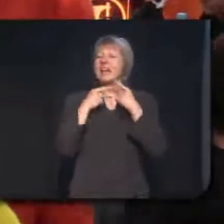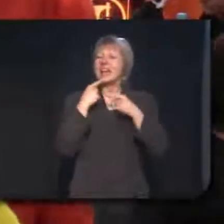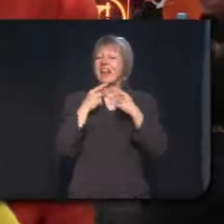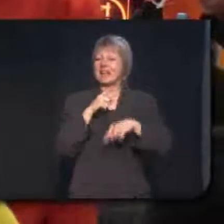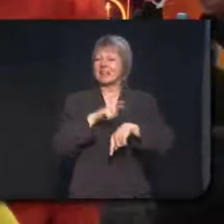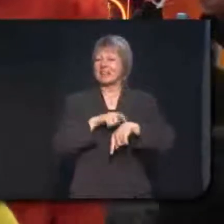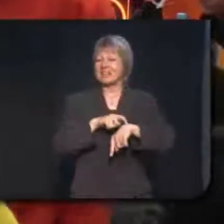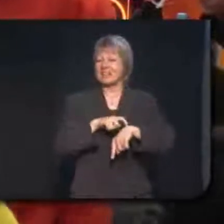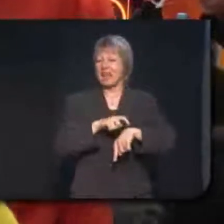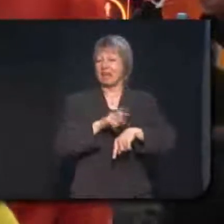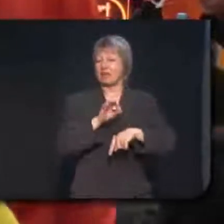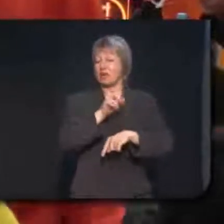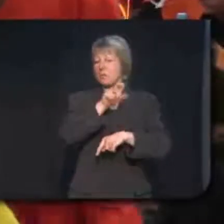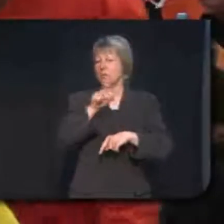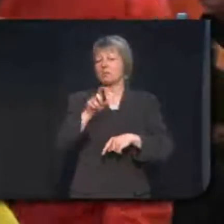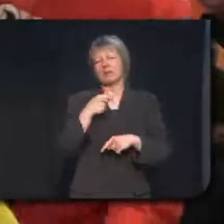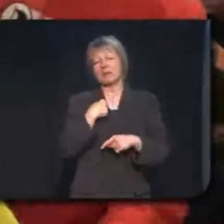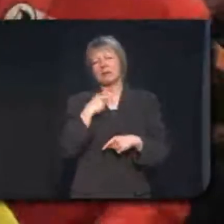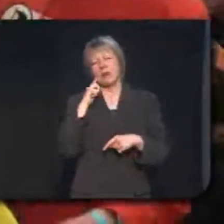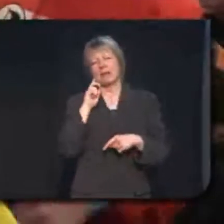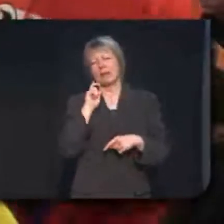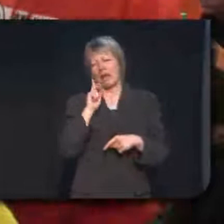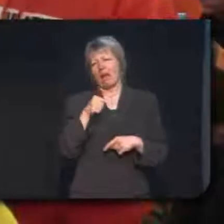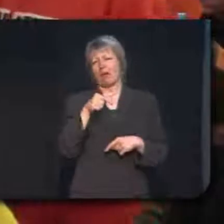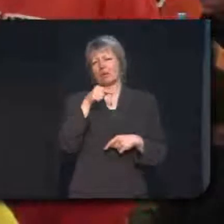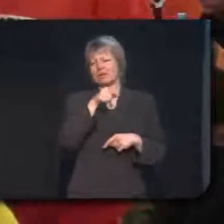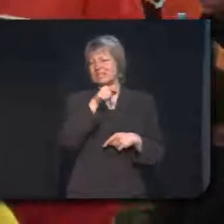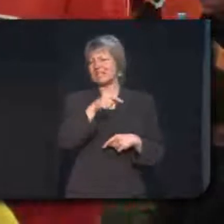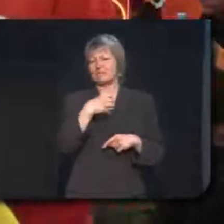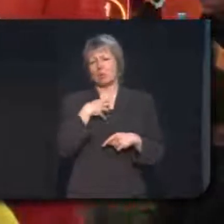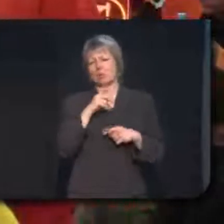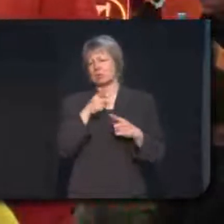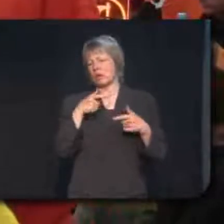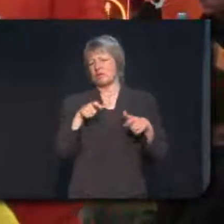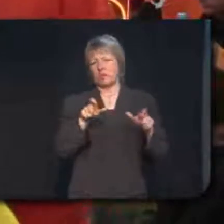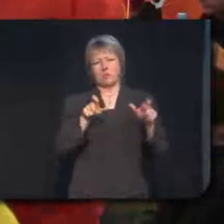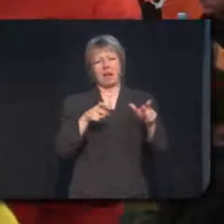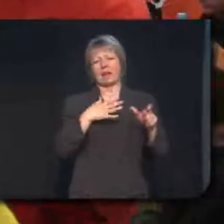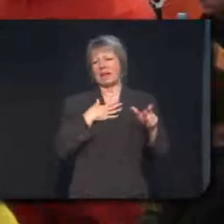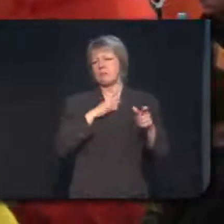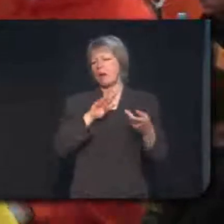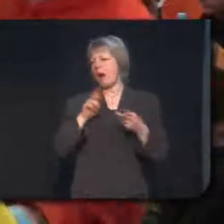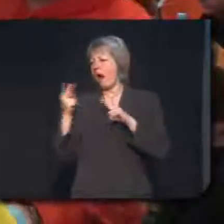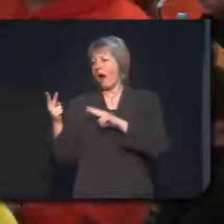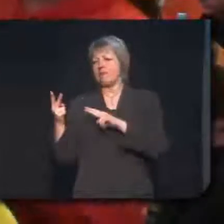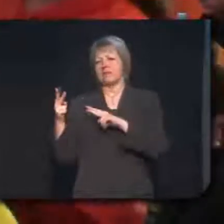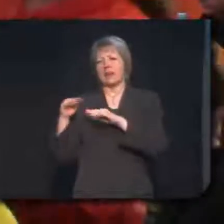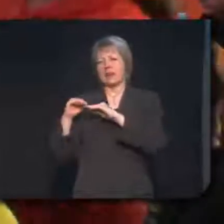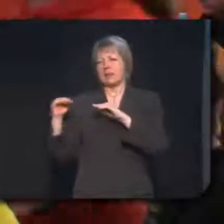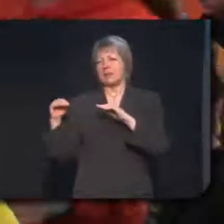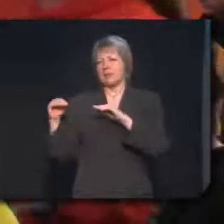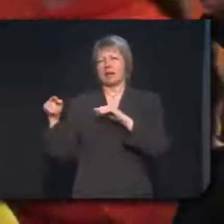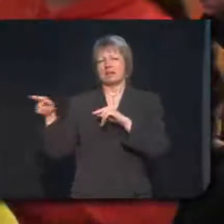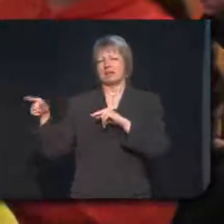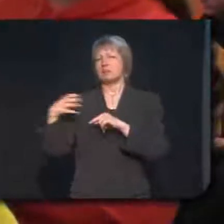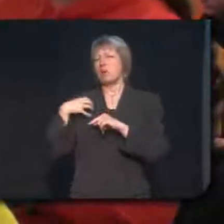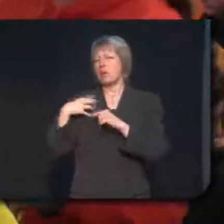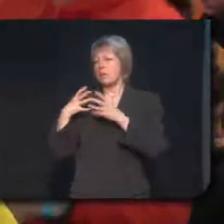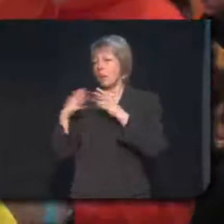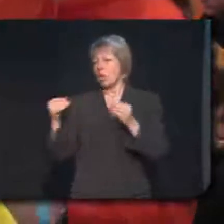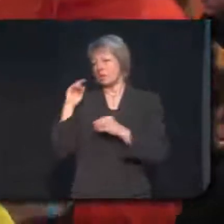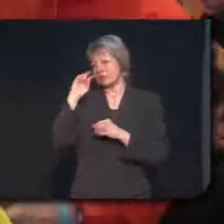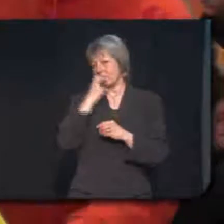Overhead zu vermeiden und die Probleme auf einer anderen Basis anzugehen nämlich da wo sie durch Menschen